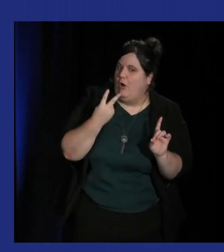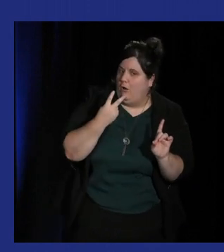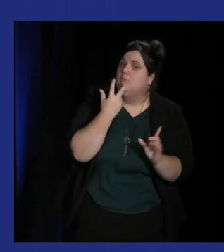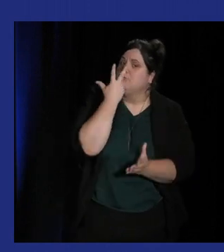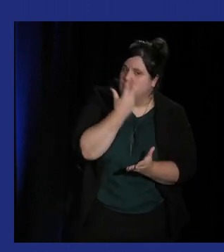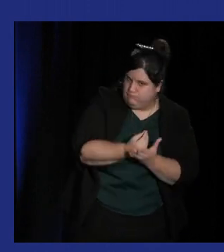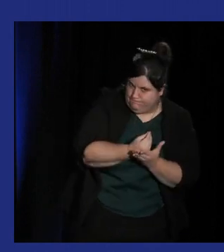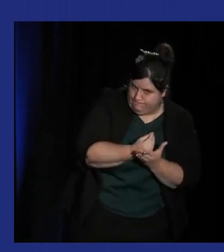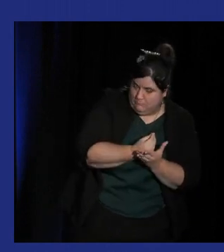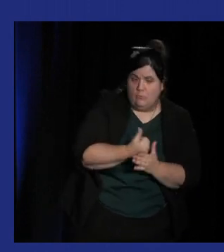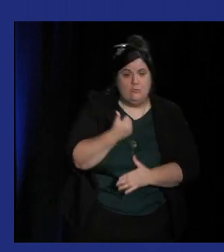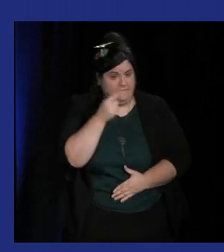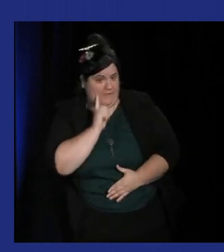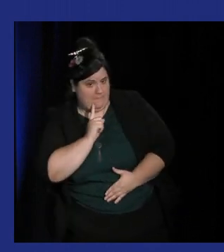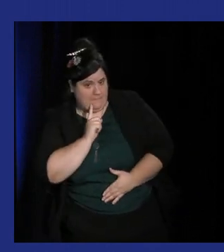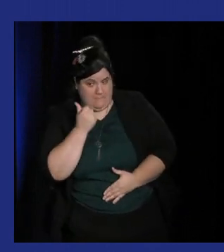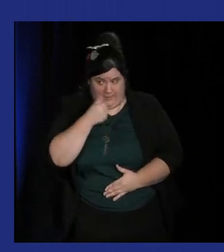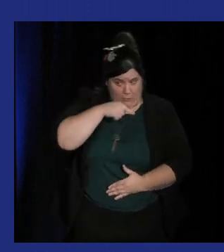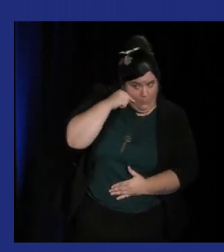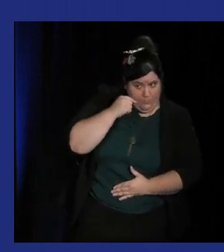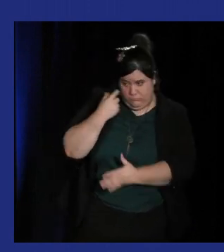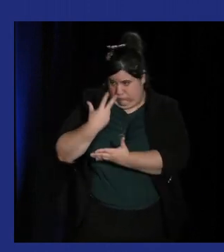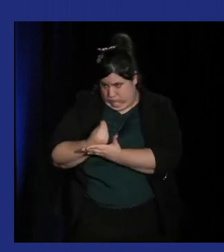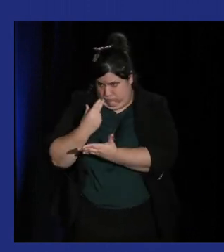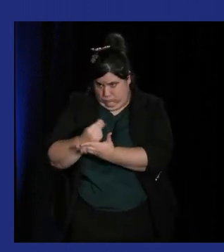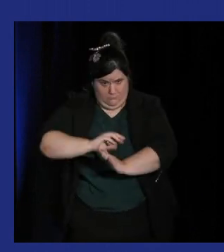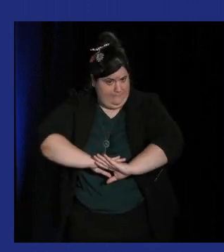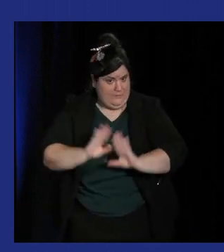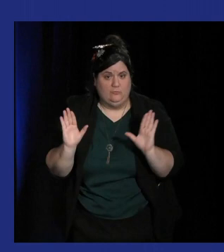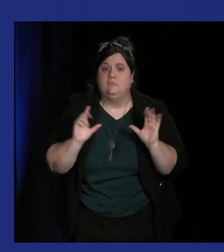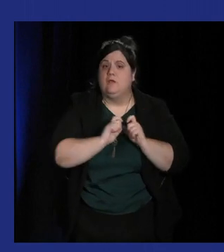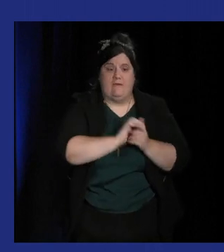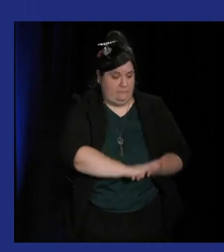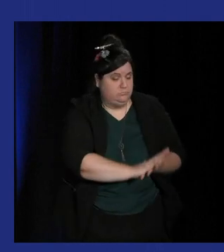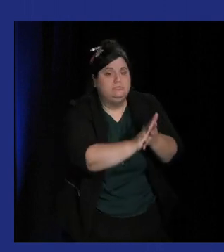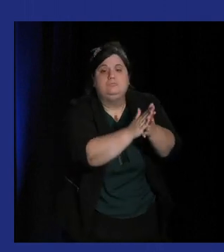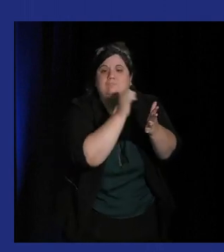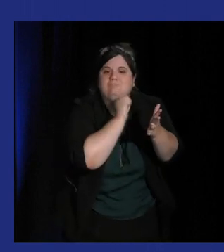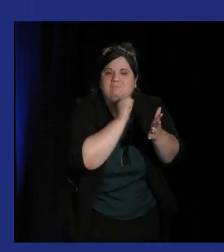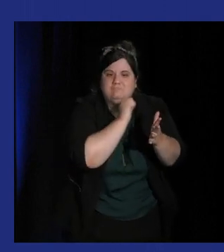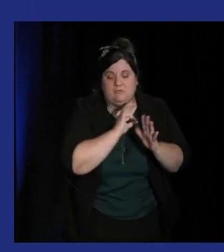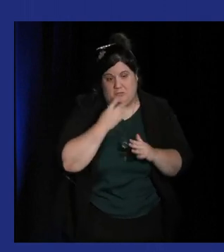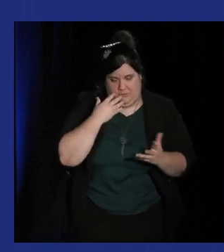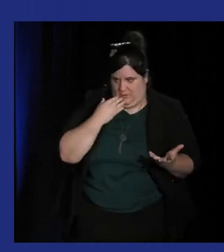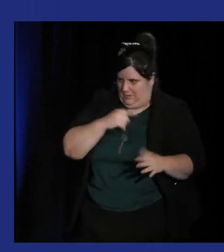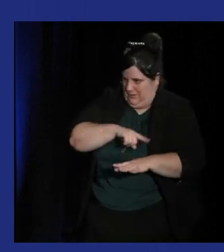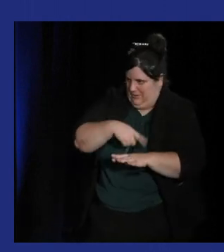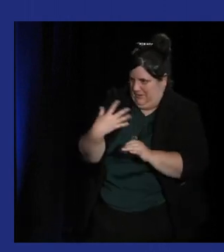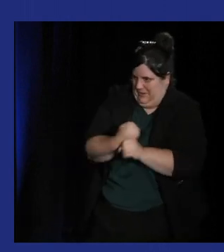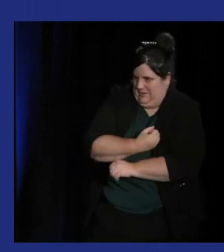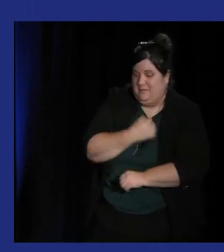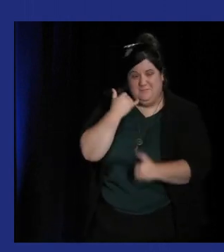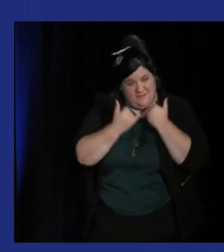une femme et un homme donc ça nous a bien bien fait gagner du temps parce que sinon ça aurait été très très long d'avoir tout en